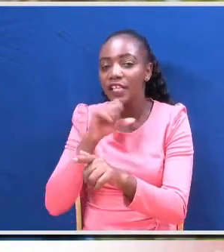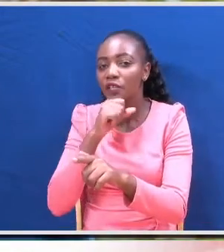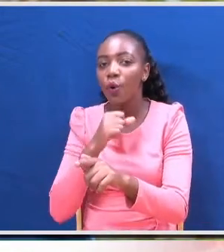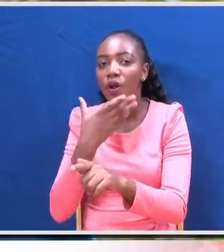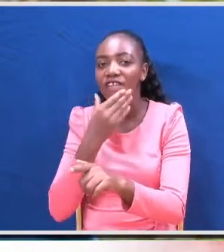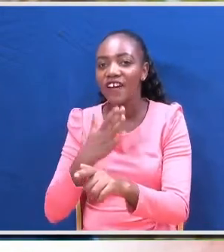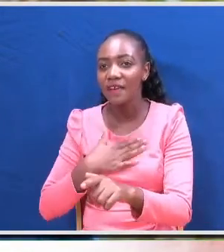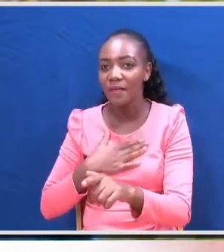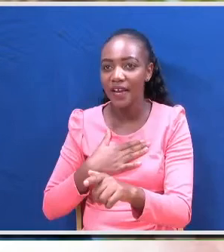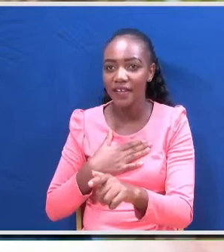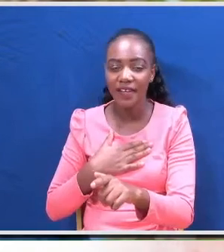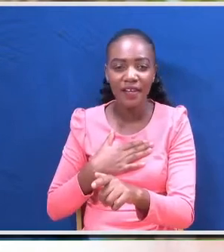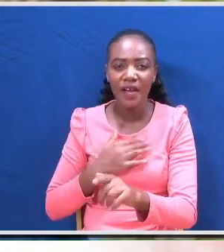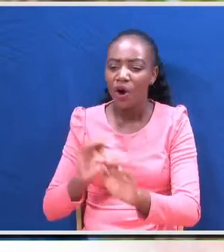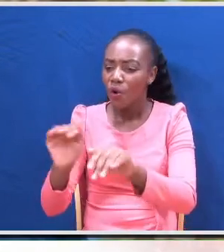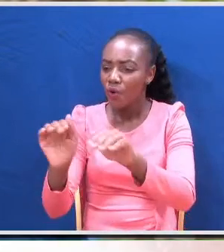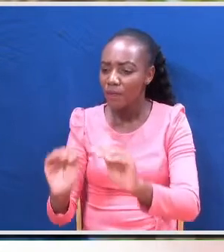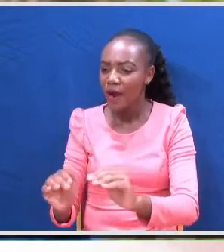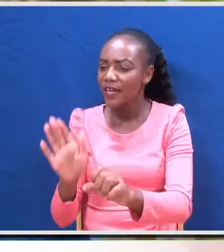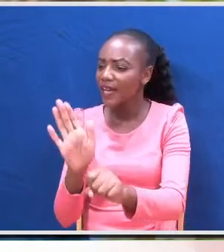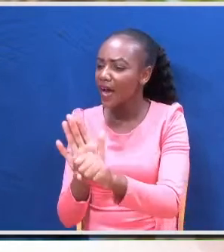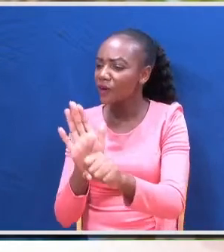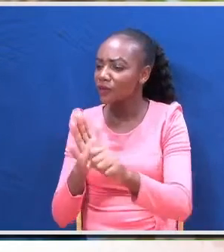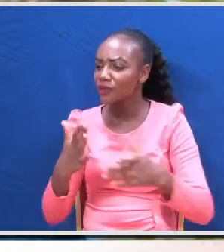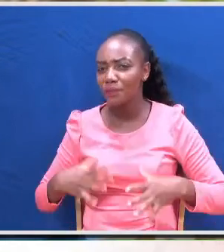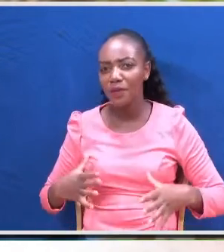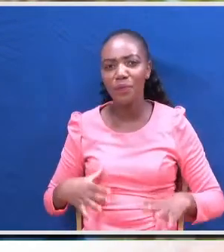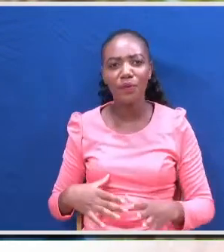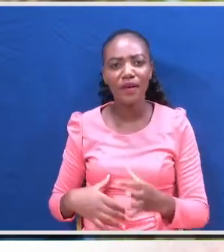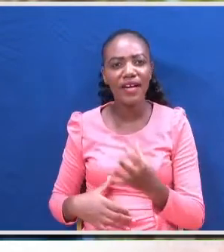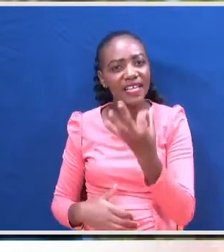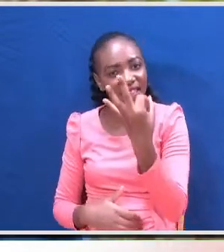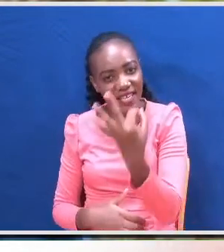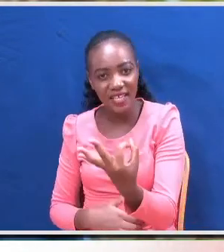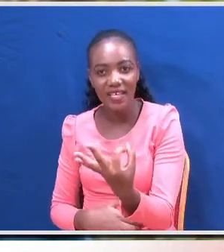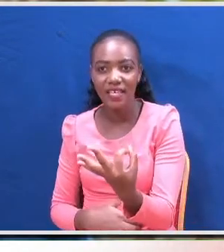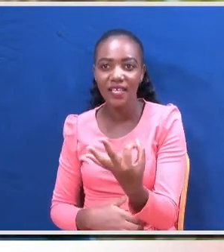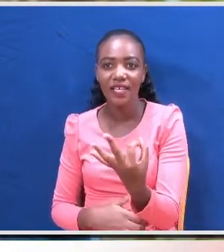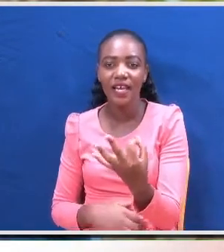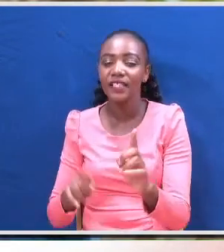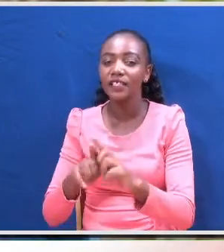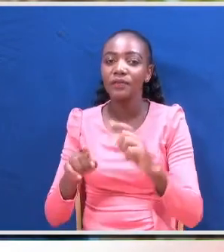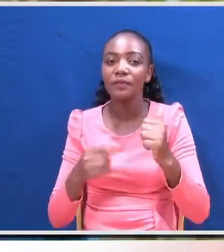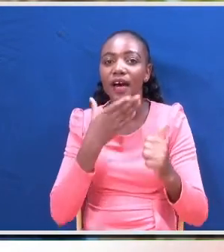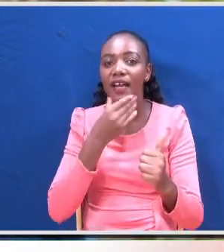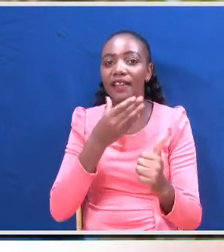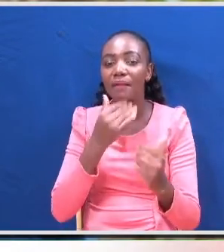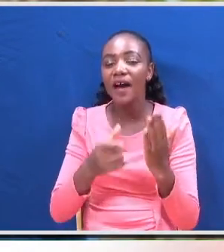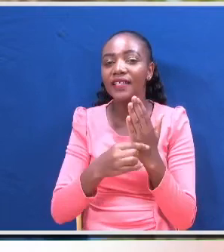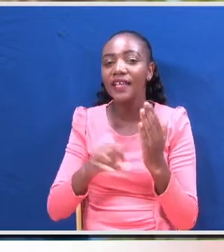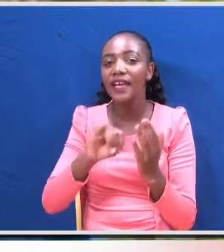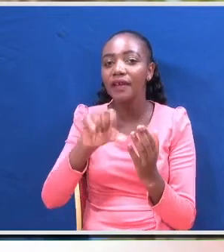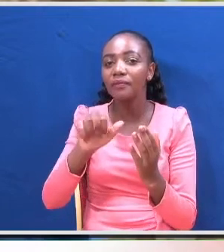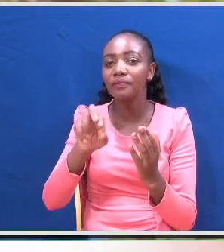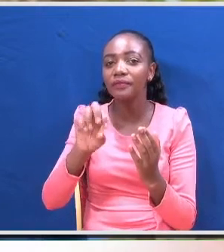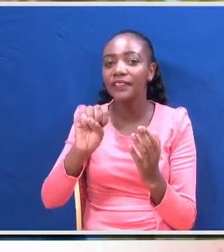huyo peke yake amesikwa hapo. Kuna miili zingine 3. Pamoja na mzee mmoja anaitwa Chesire ambaye